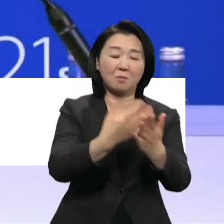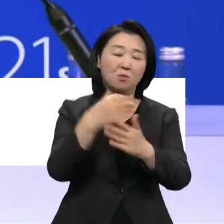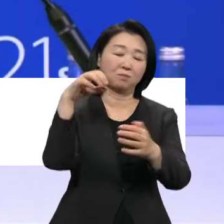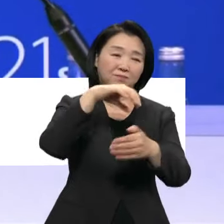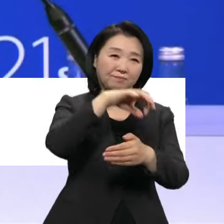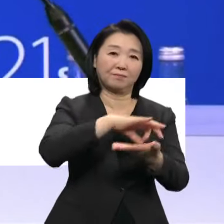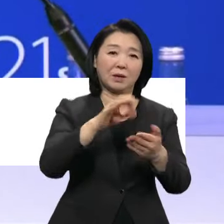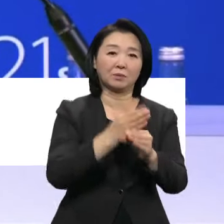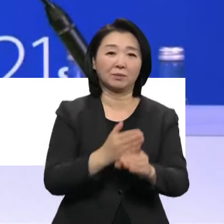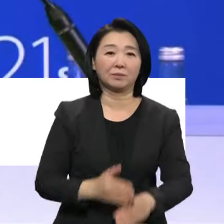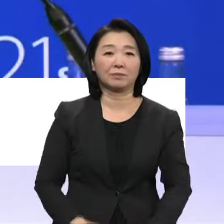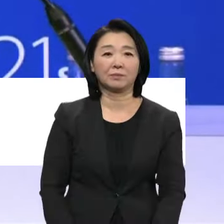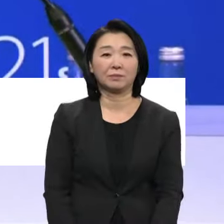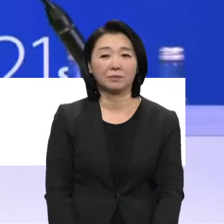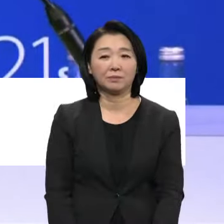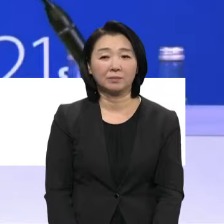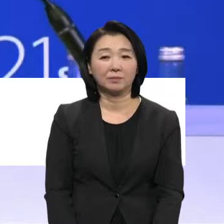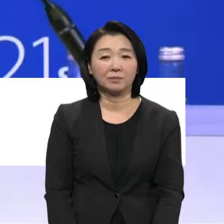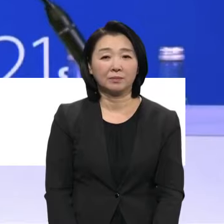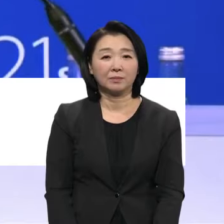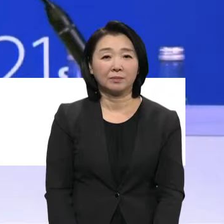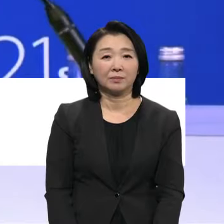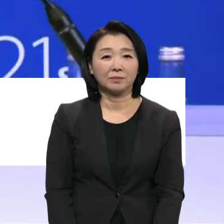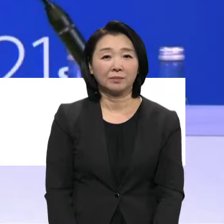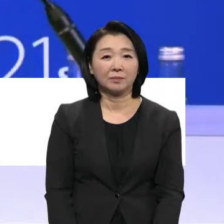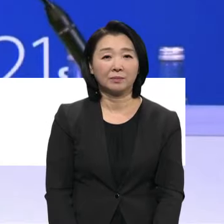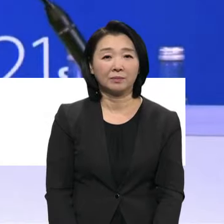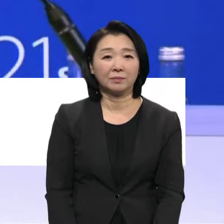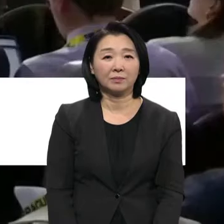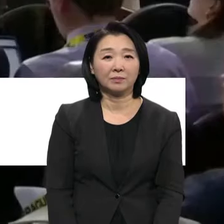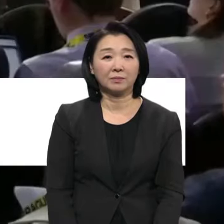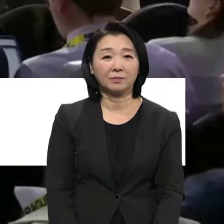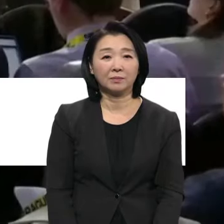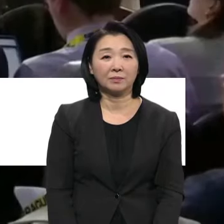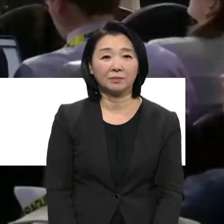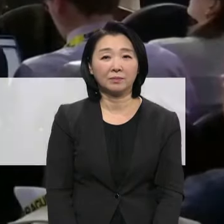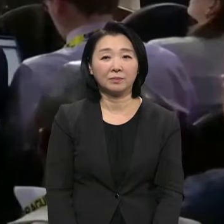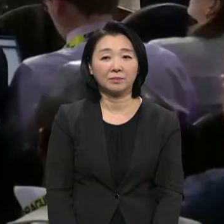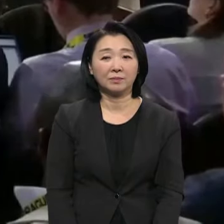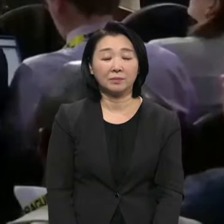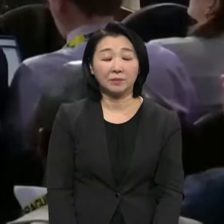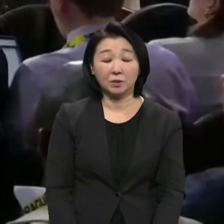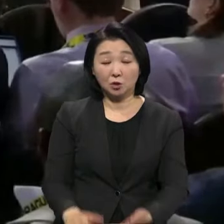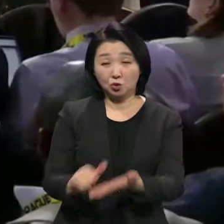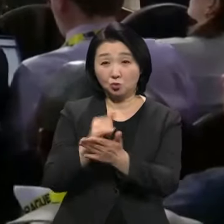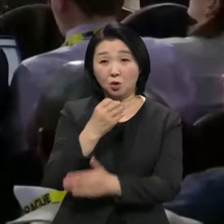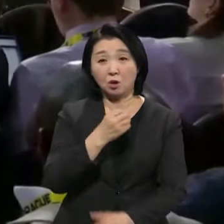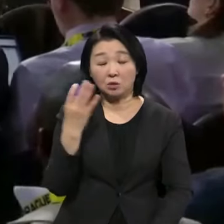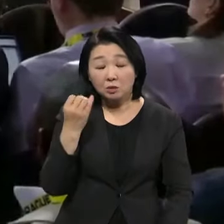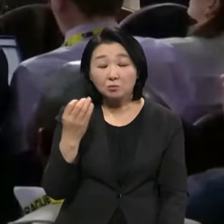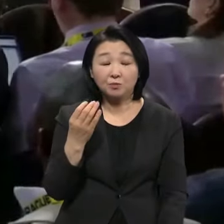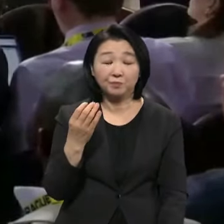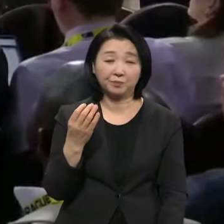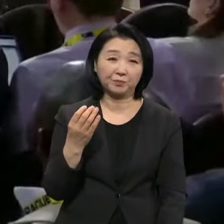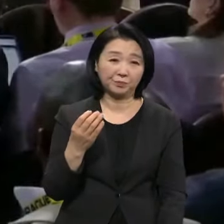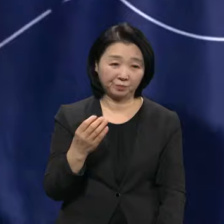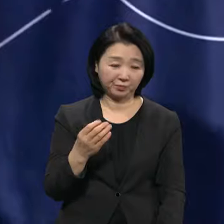,그것만으로는충분하지않다고강조했습니다.타임스는